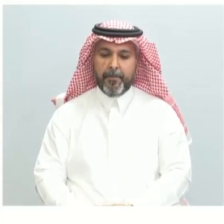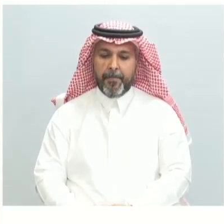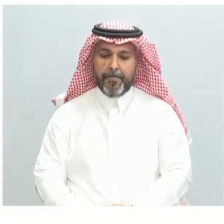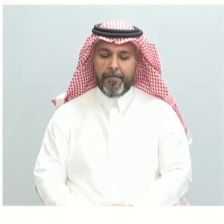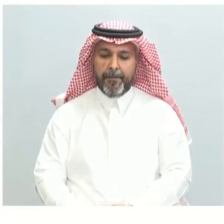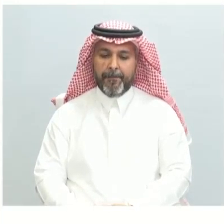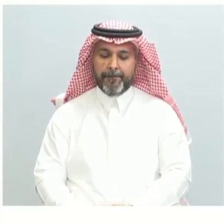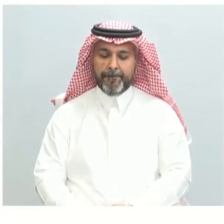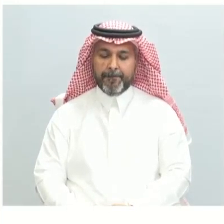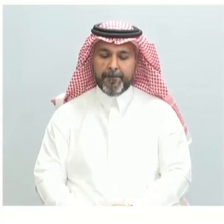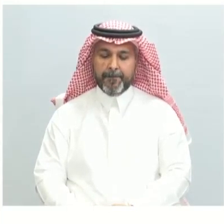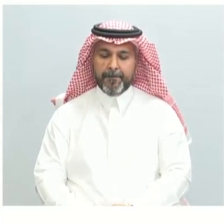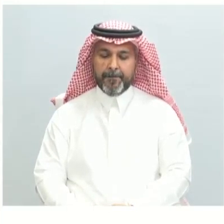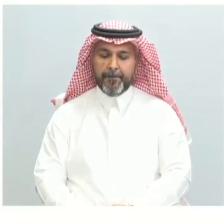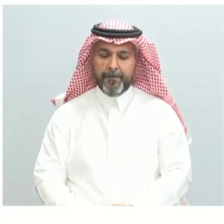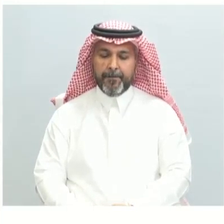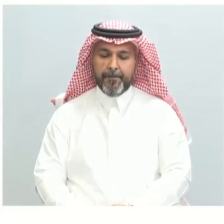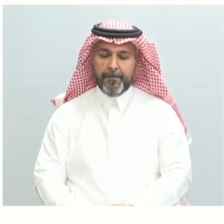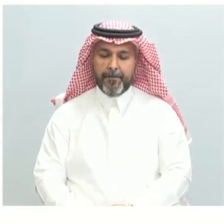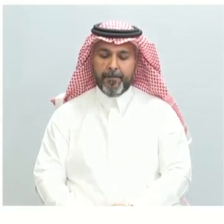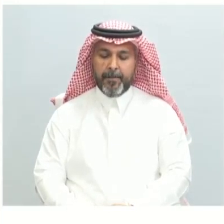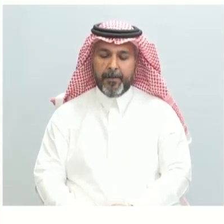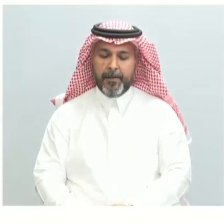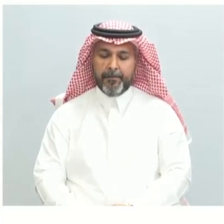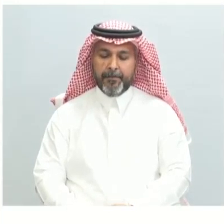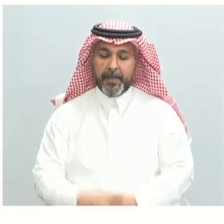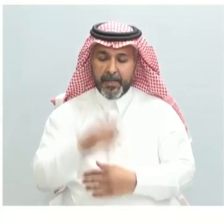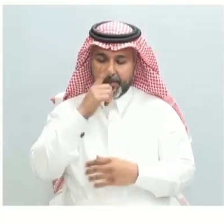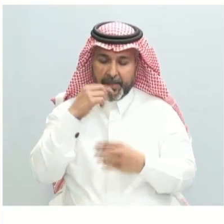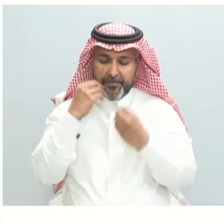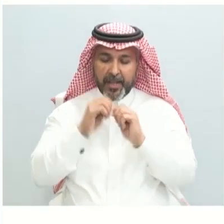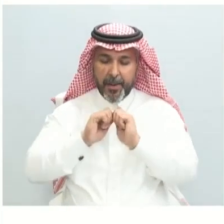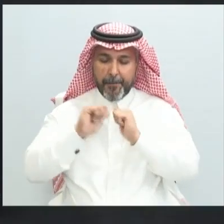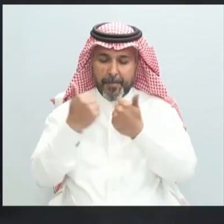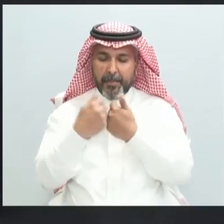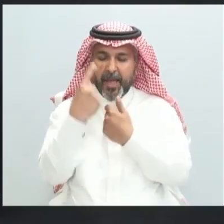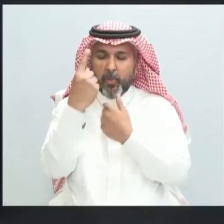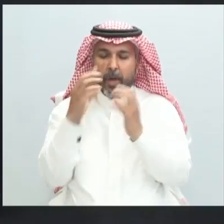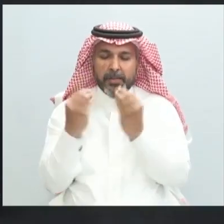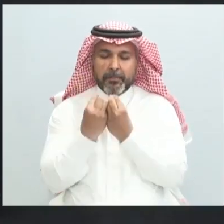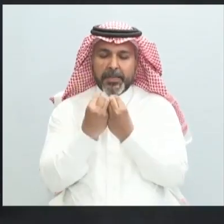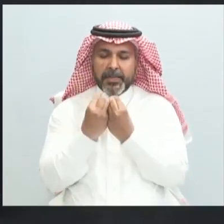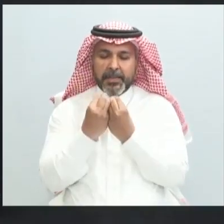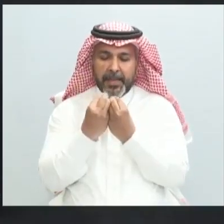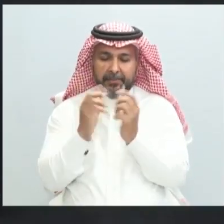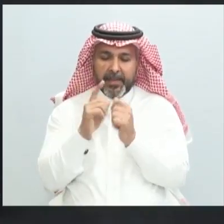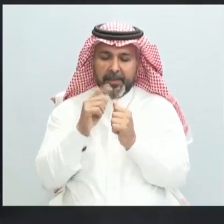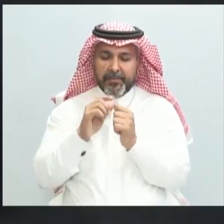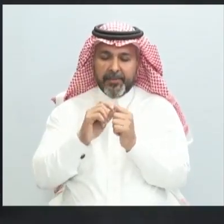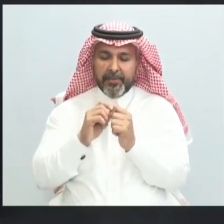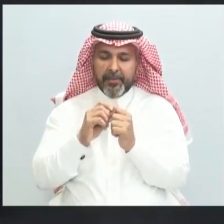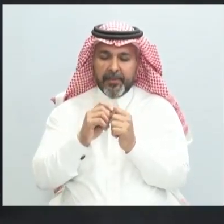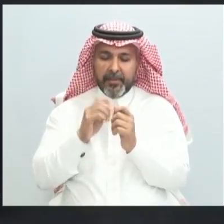من رموز الوطن ومن المواطنين الاعتزاز بالوحده الوطنيه ومن اسهم